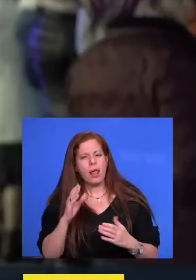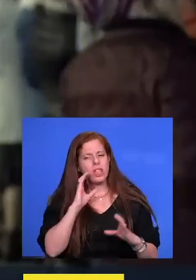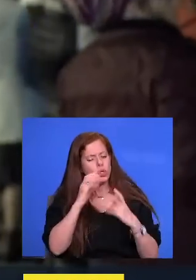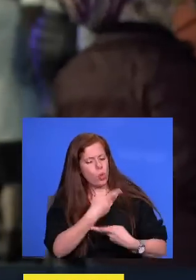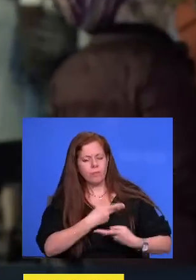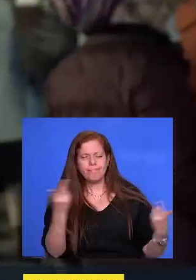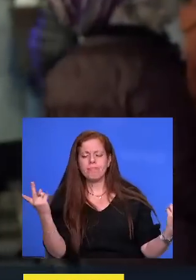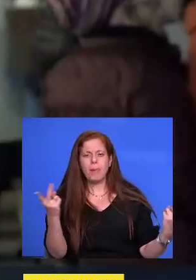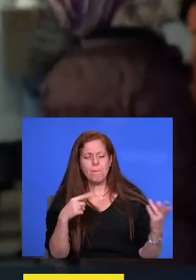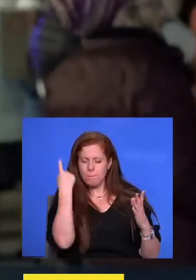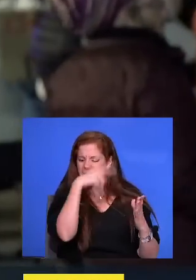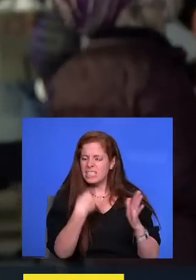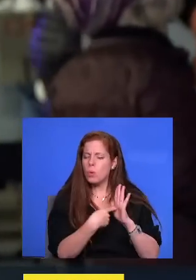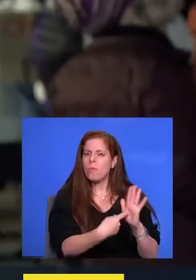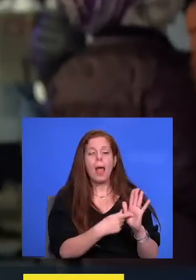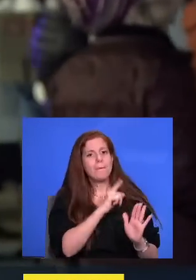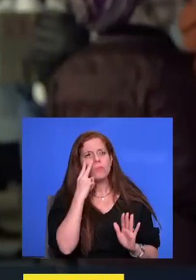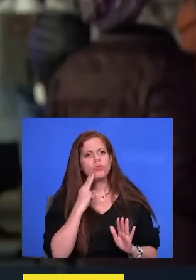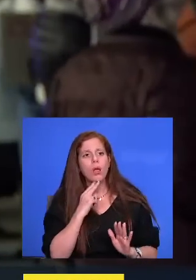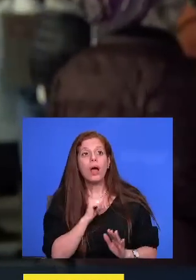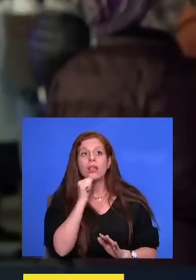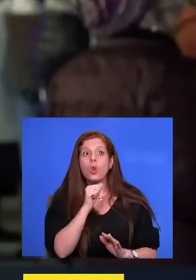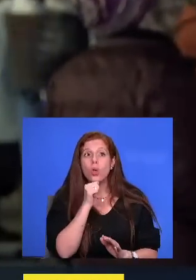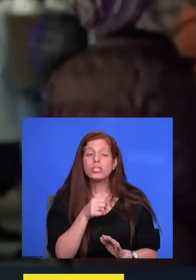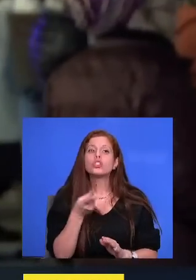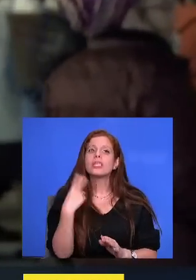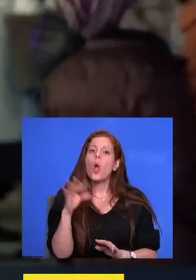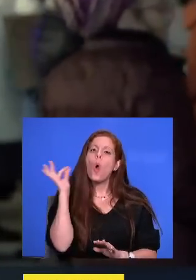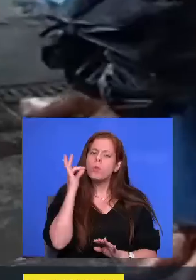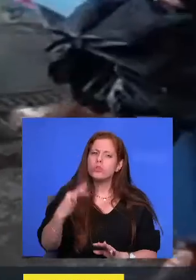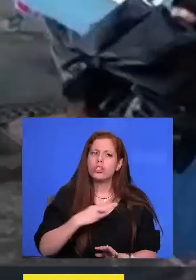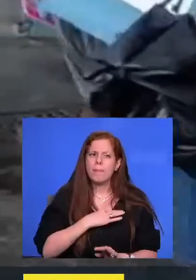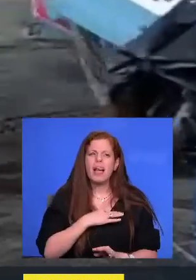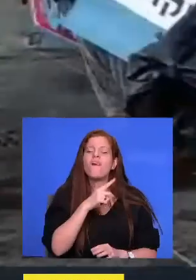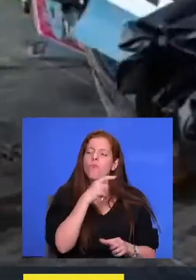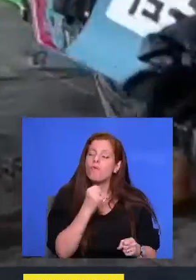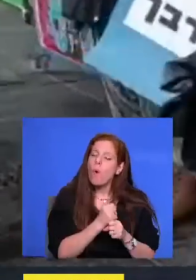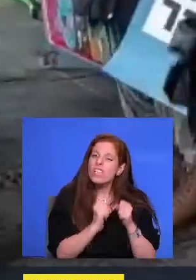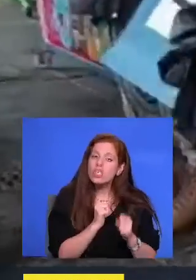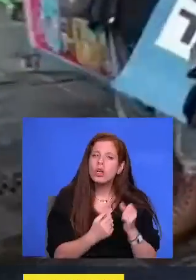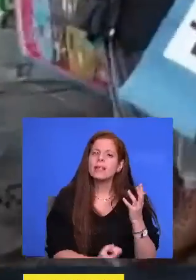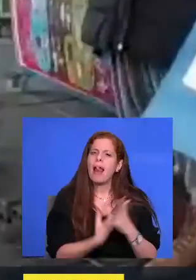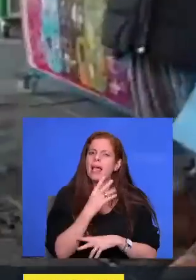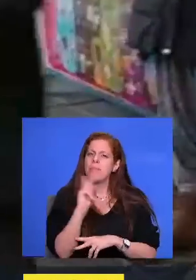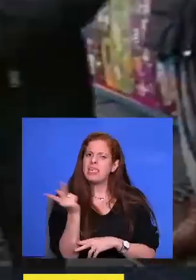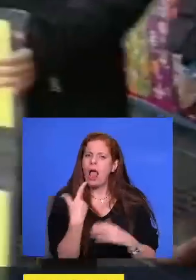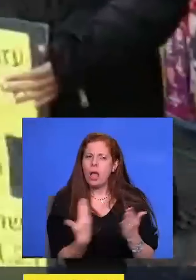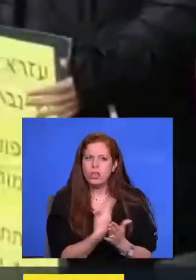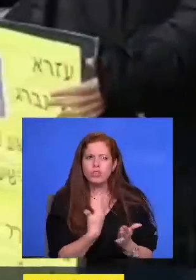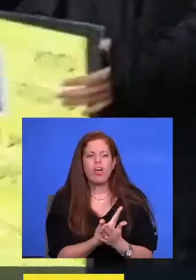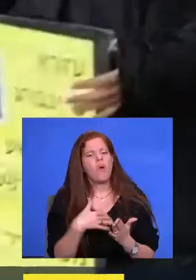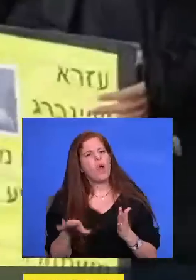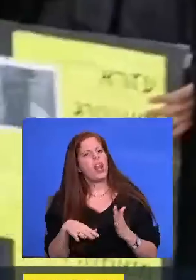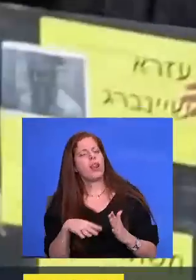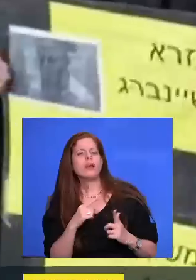אני לא רוצה שתהיה נפגעת הבאה, ועזרא שיינברג כבר עובד מאוד מאוד קשה בקצרין כדי להקים קהילה חדשה. הולך בפרצוף